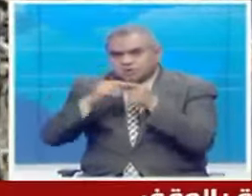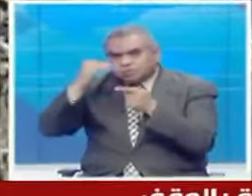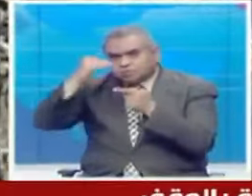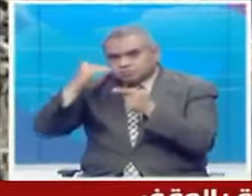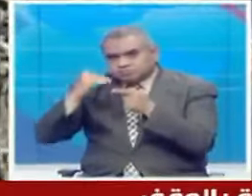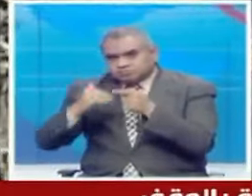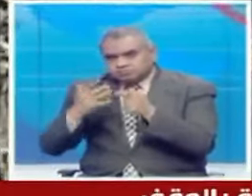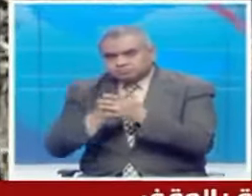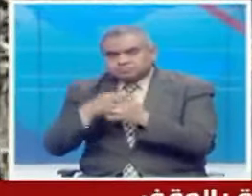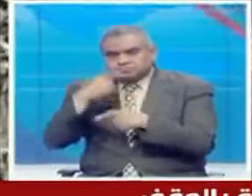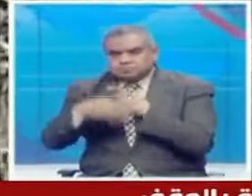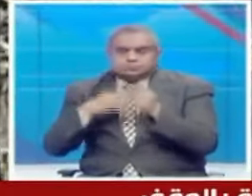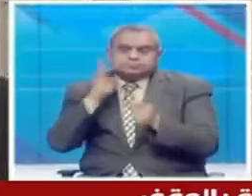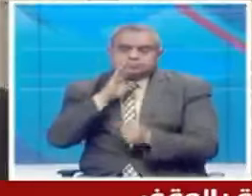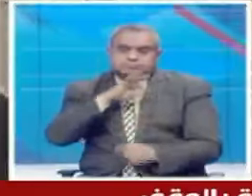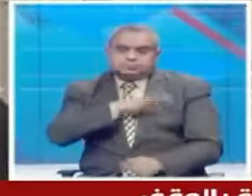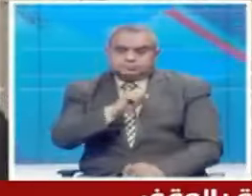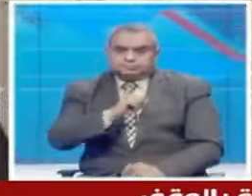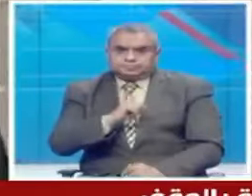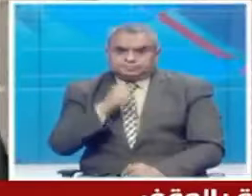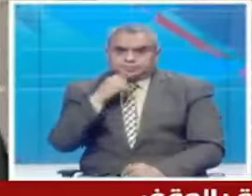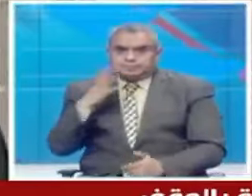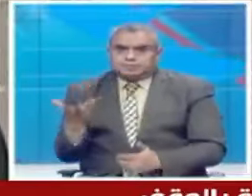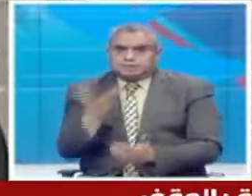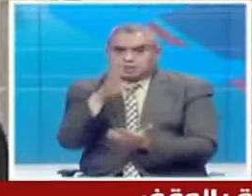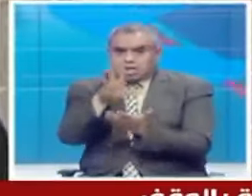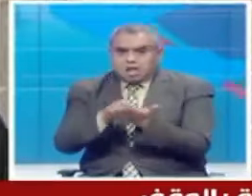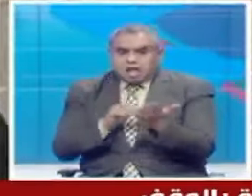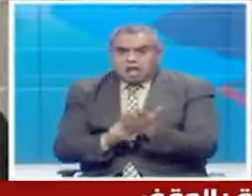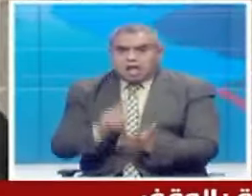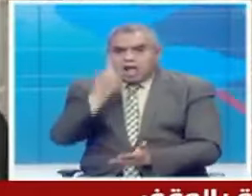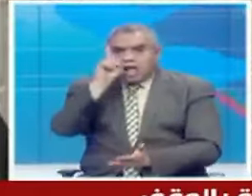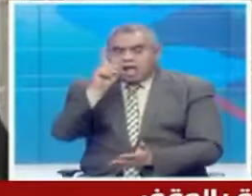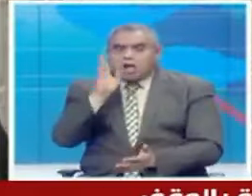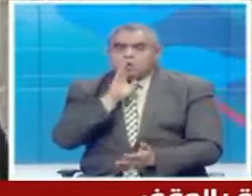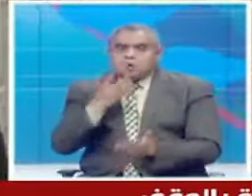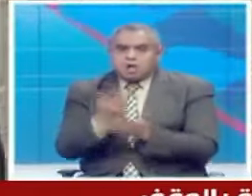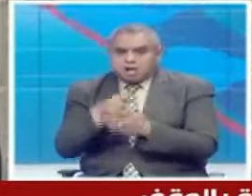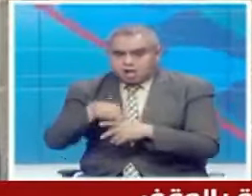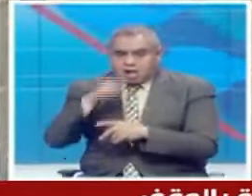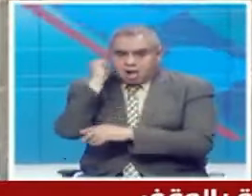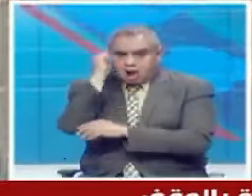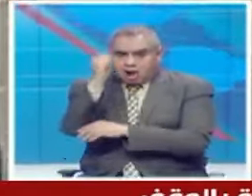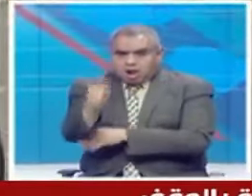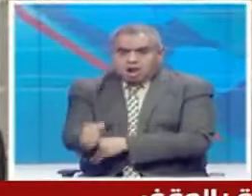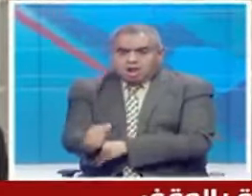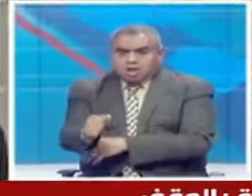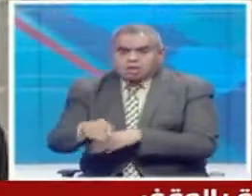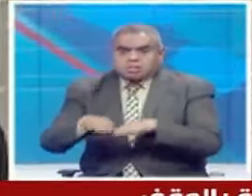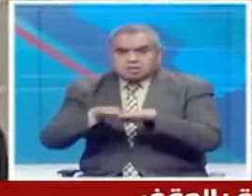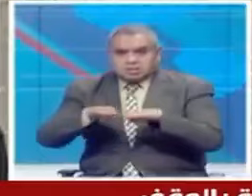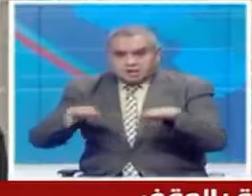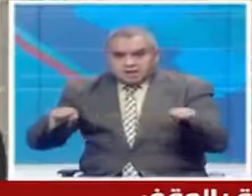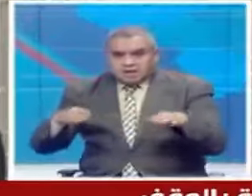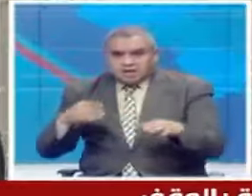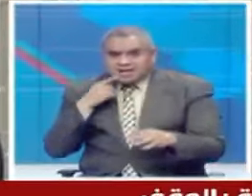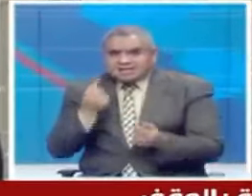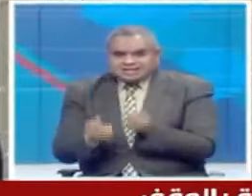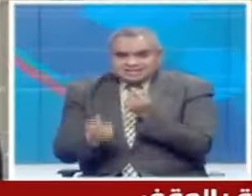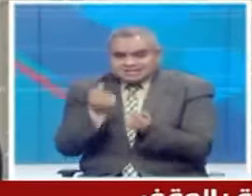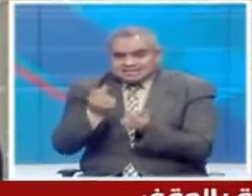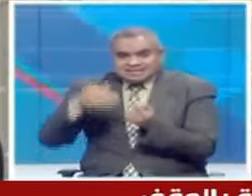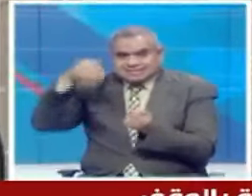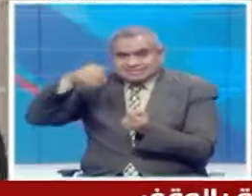تنفذ مدارس حقلية. نبدأ معاه من بداية تجهيز التربة حتى الحصاد، معاه